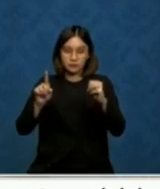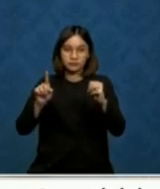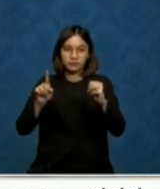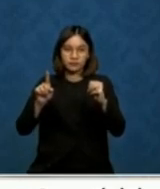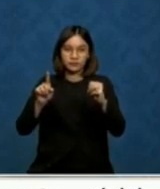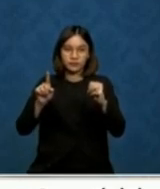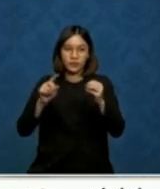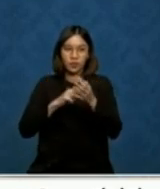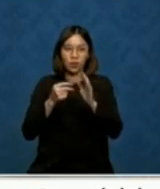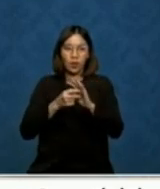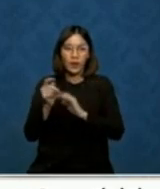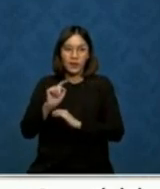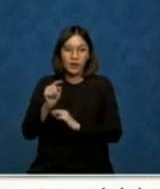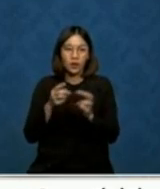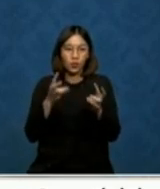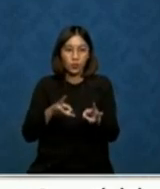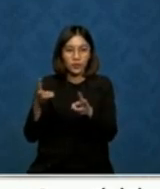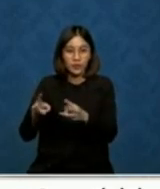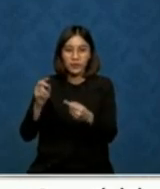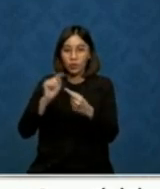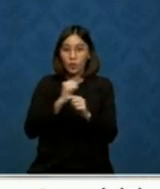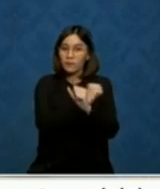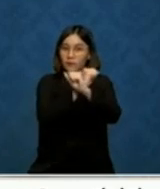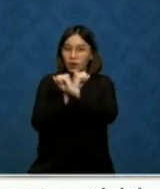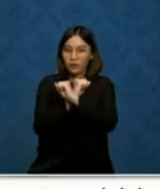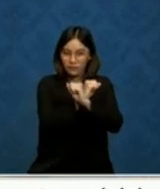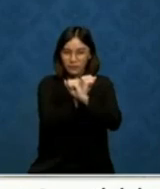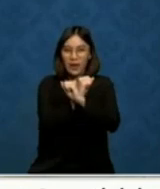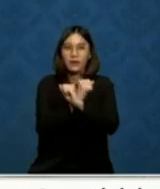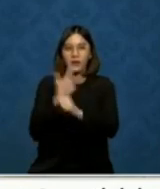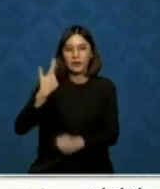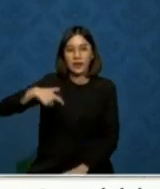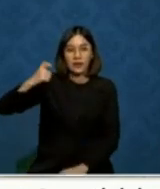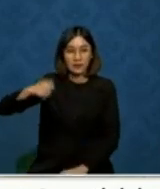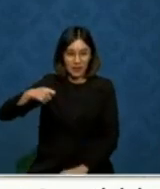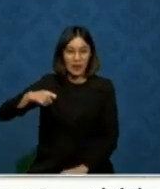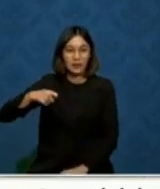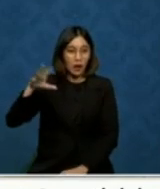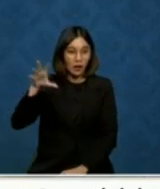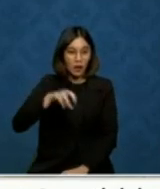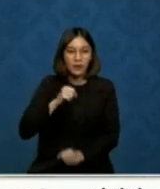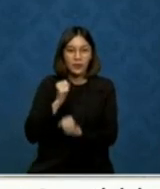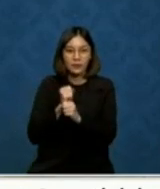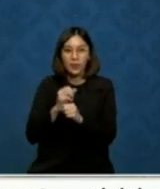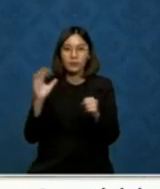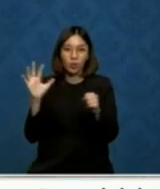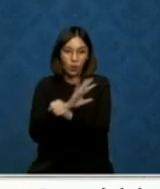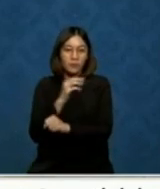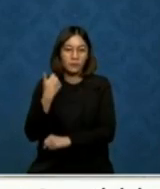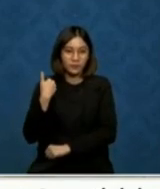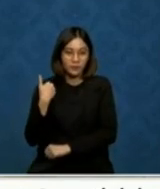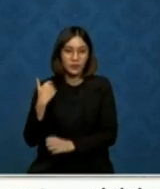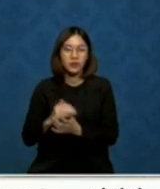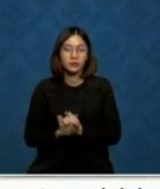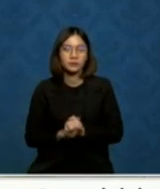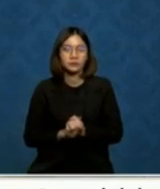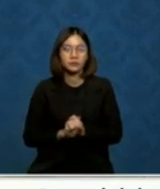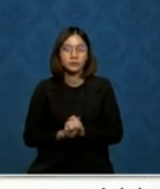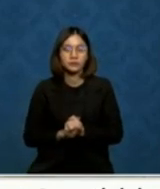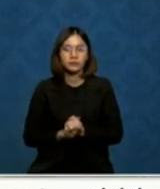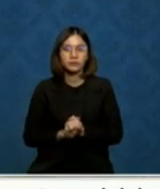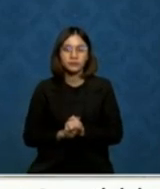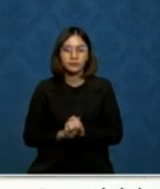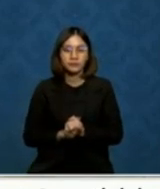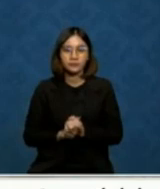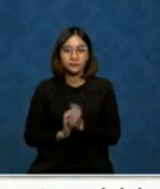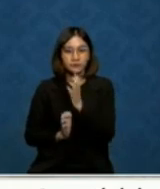เป็นการทำให้วิธีการเพื่อความปลอดภัยที่ศาลจะใช้นั้นสมบูรณ์แบบยิ่งขึ้นท่านประธานที่เค